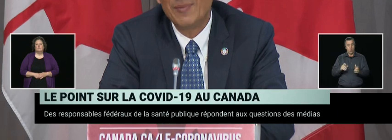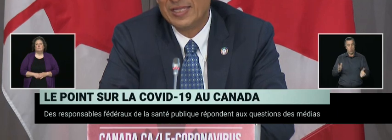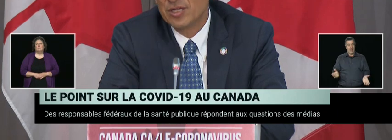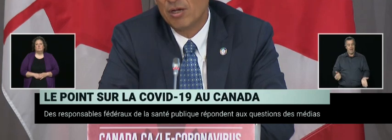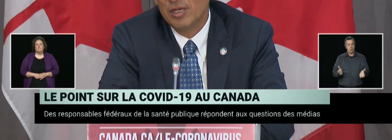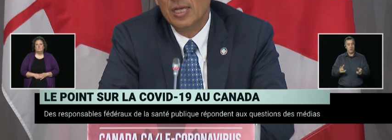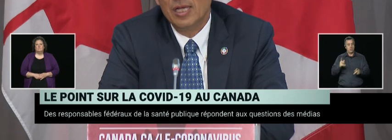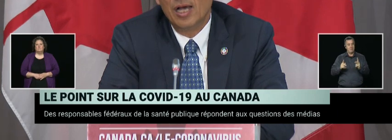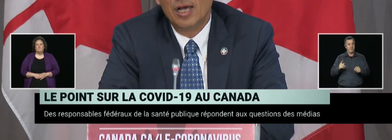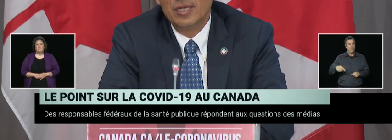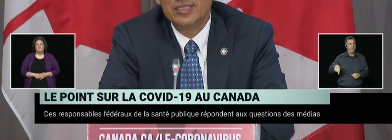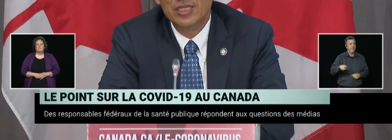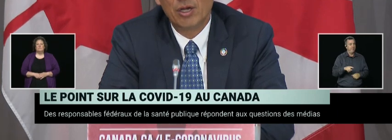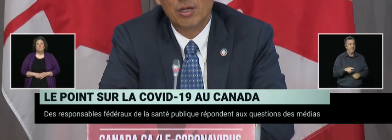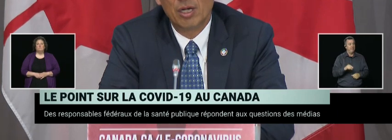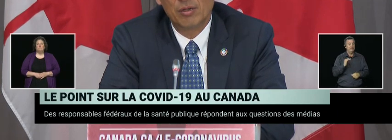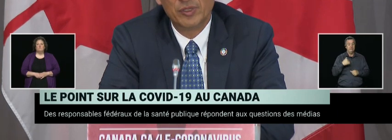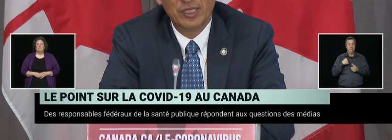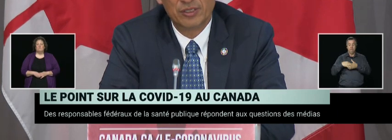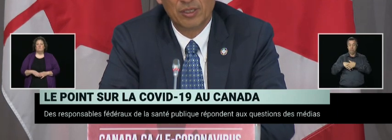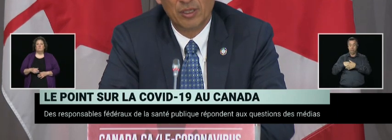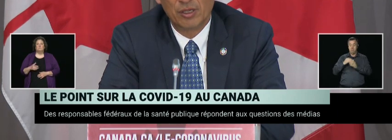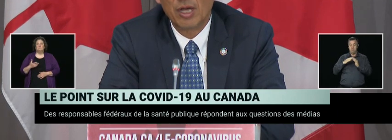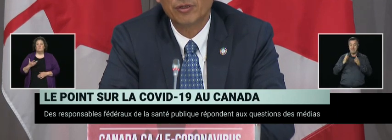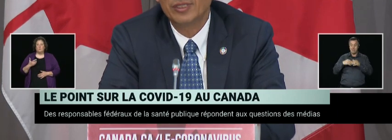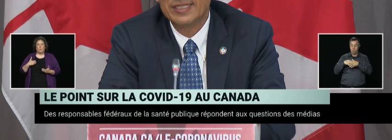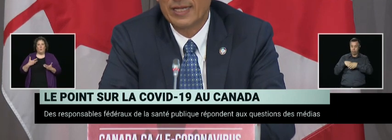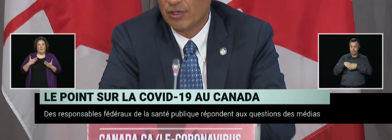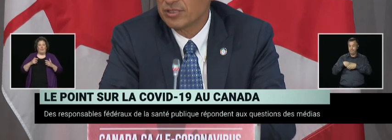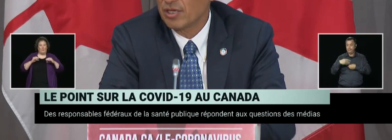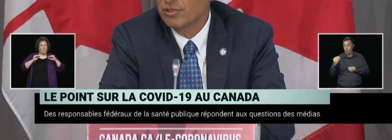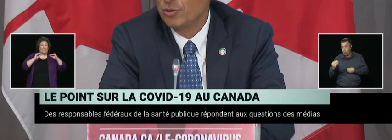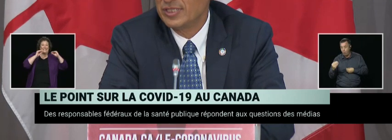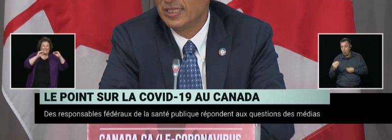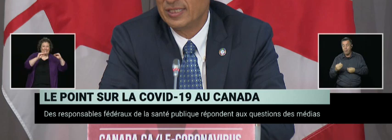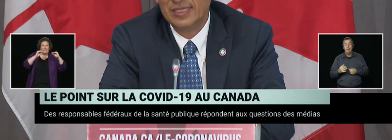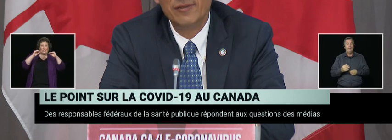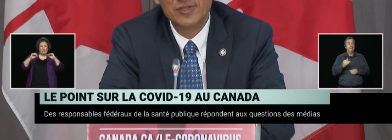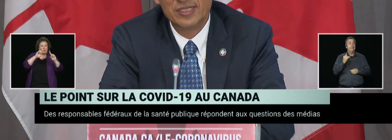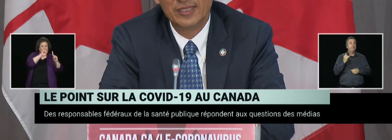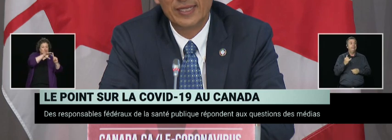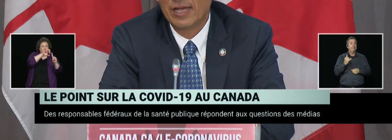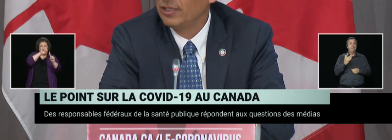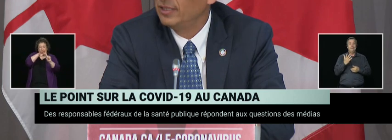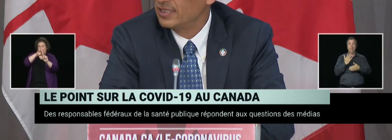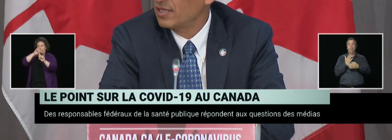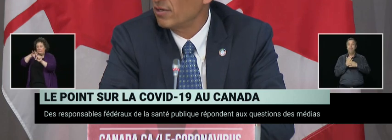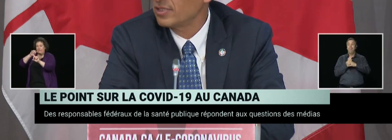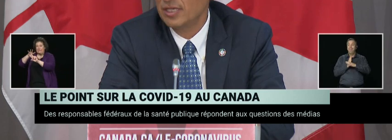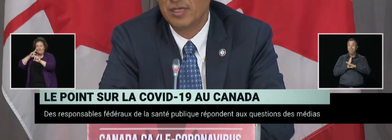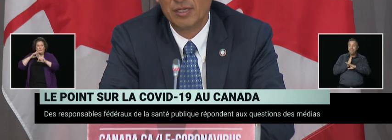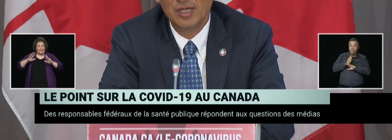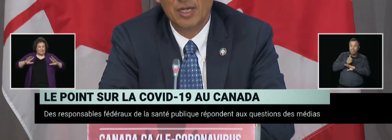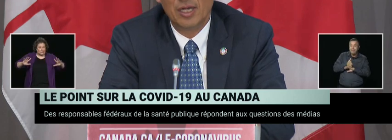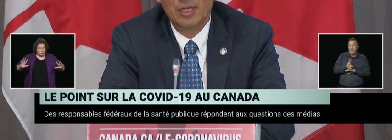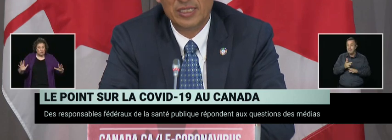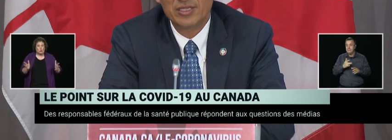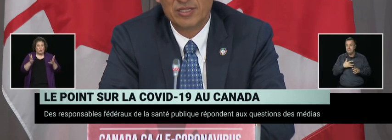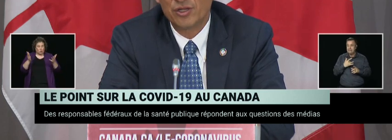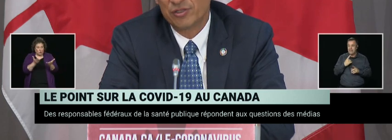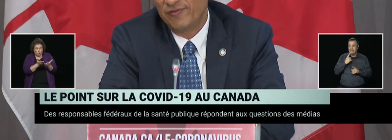sort de la maison, si on peut-être rentre dans les circonstances ou c'est difficile de garder une distance de